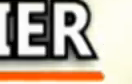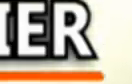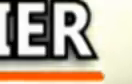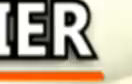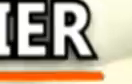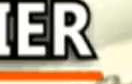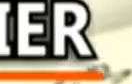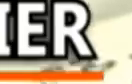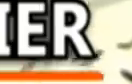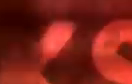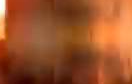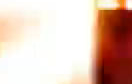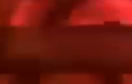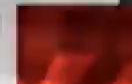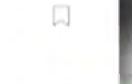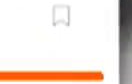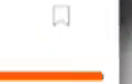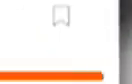suspect, iniimbestigahan.